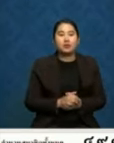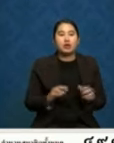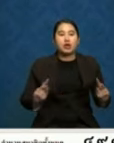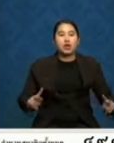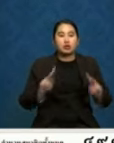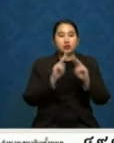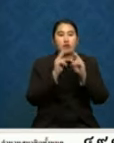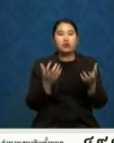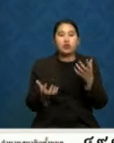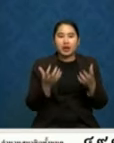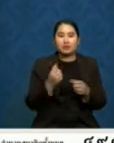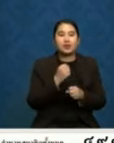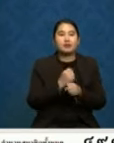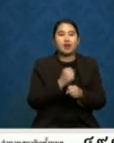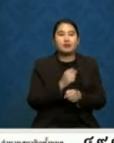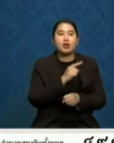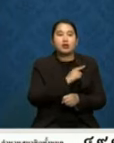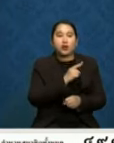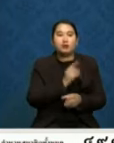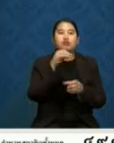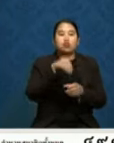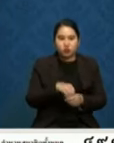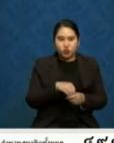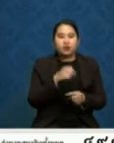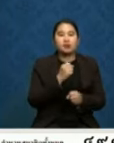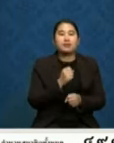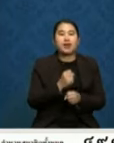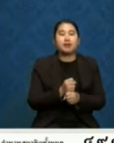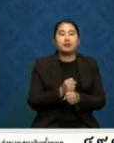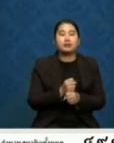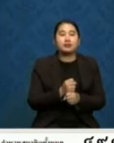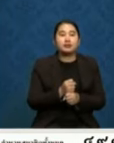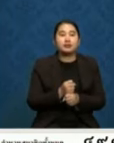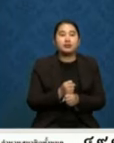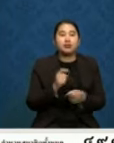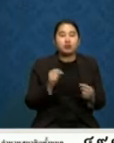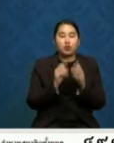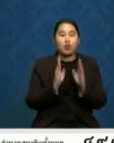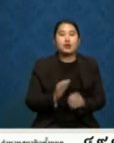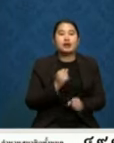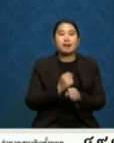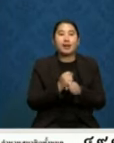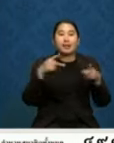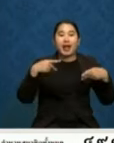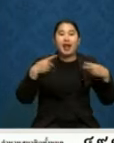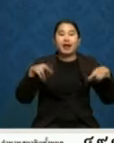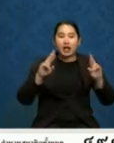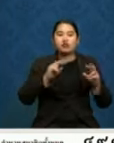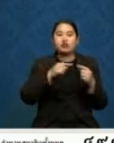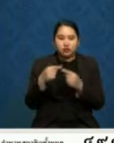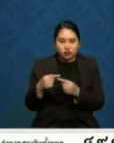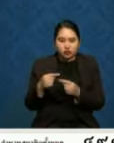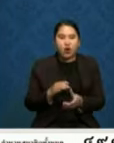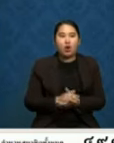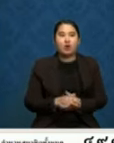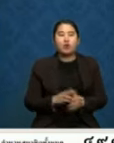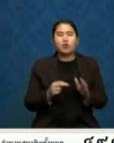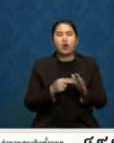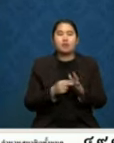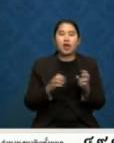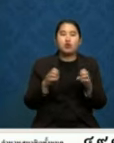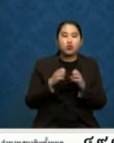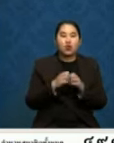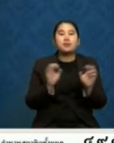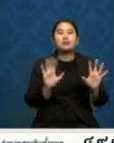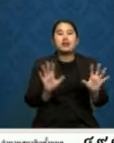งยุติธรรมก็มีภาระหน้าที่ในการที่จะบรรจุท่านกลับเข้าไปอยู่ในฐานะของพนักงานราชการต่อไปไม่ได้มีอะไรตื่นเต้นซับซ้อนและ